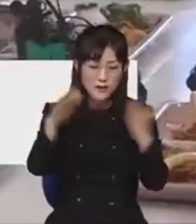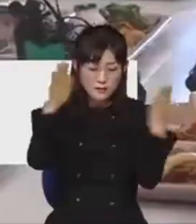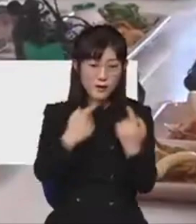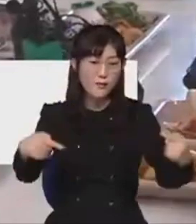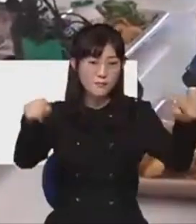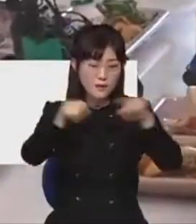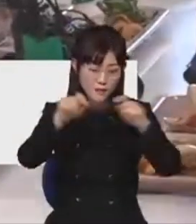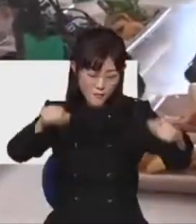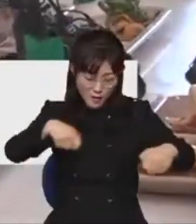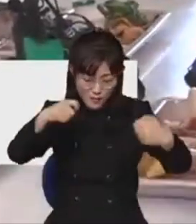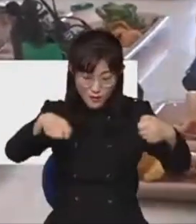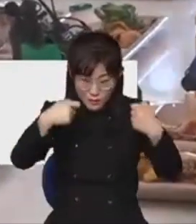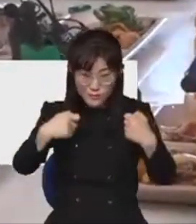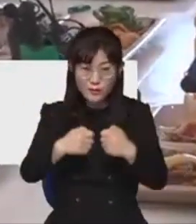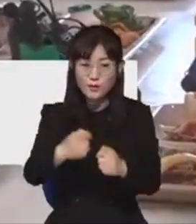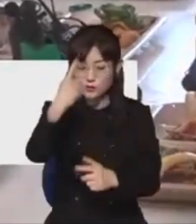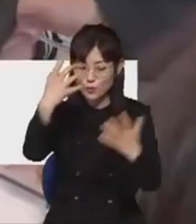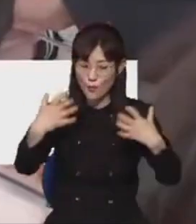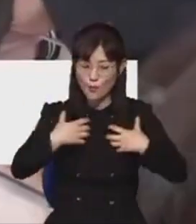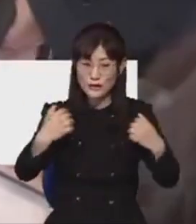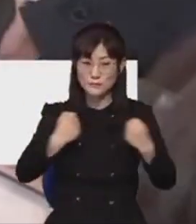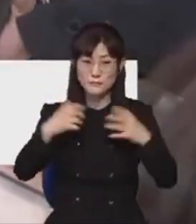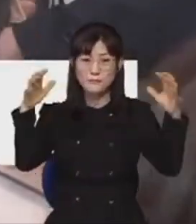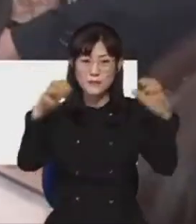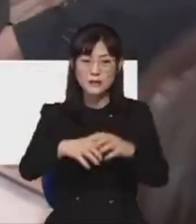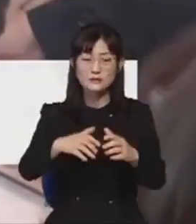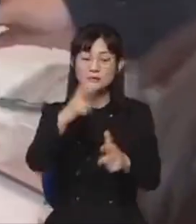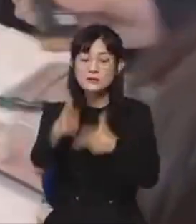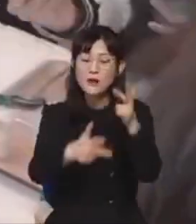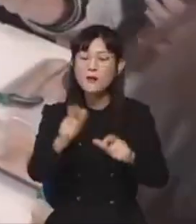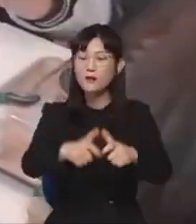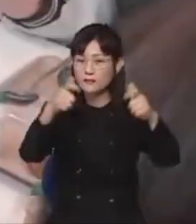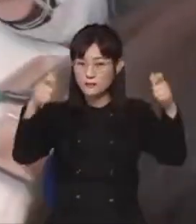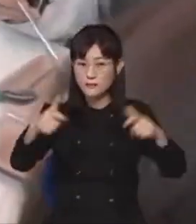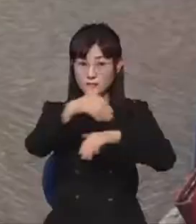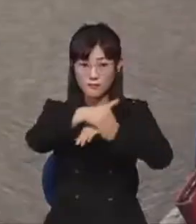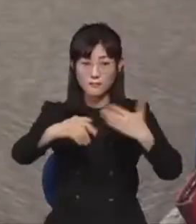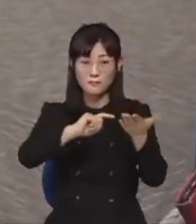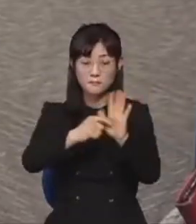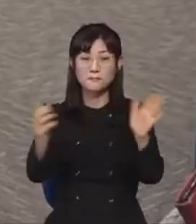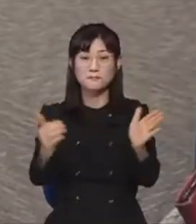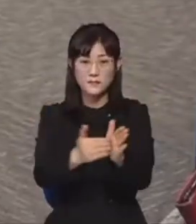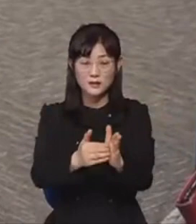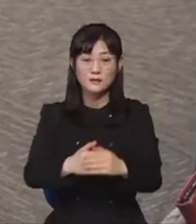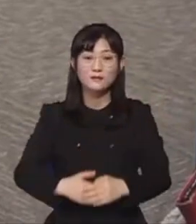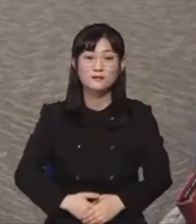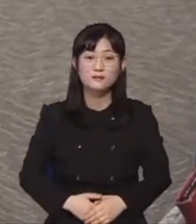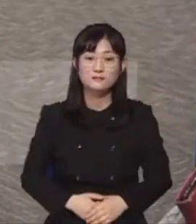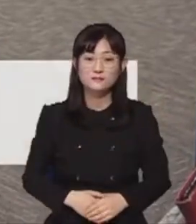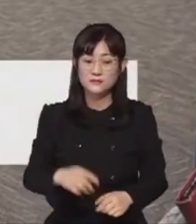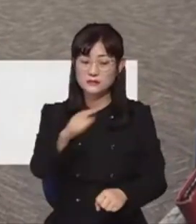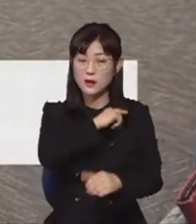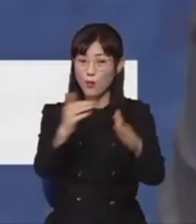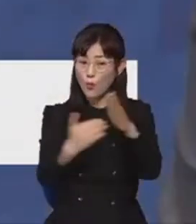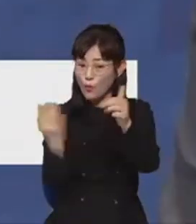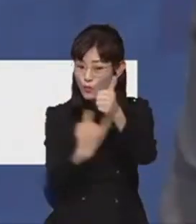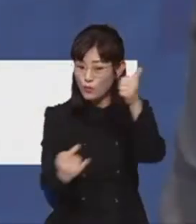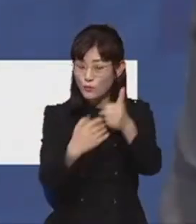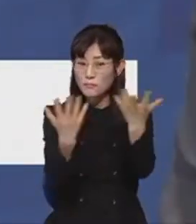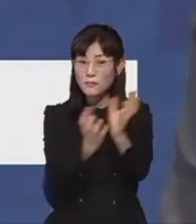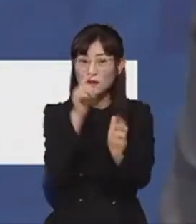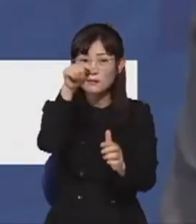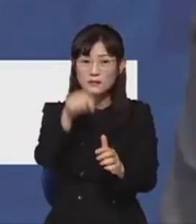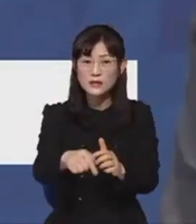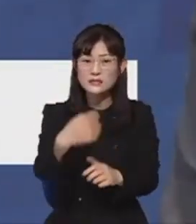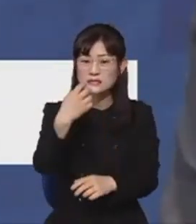하며 정부와 협력해 사업을 확대하겠다고 강조했습니다. 현장 최고위원회의에서는